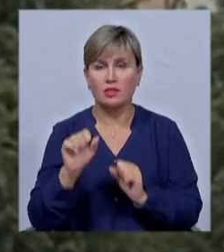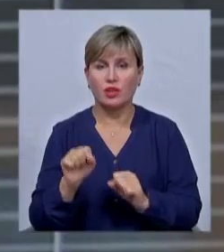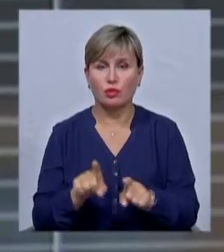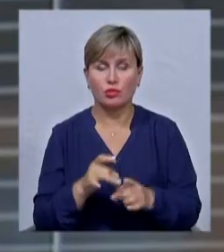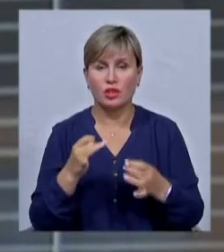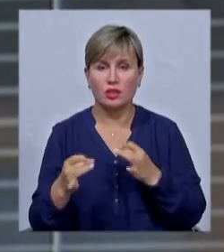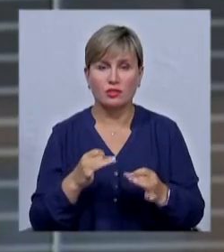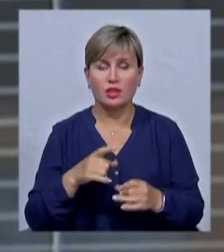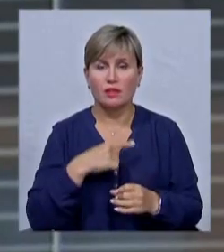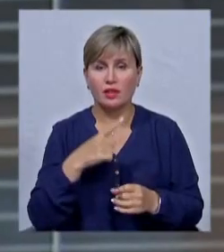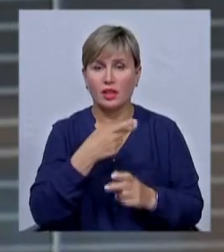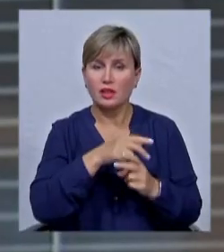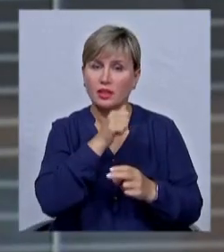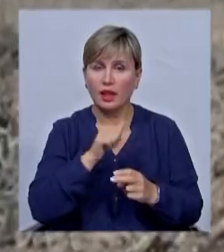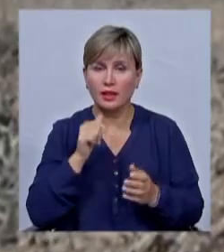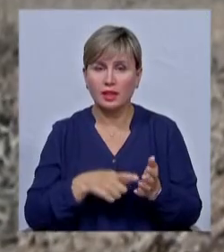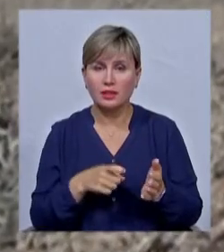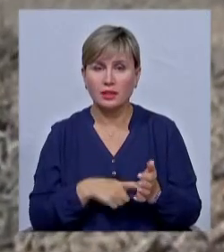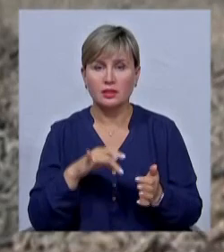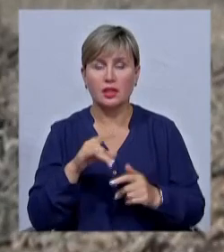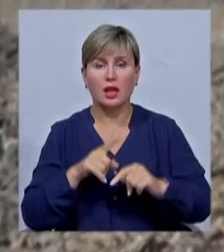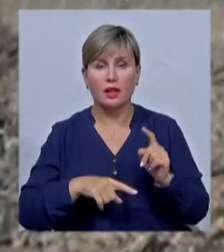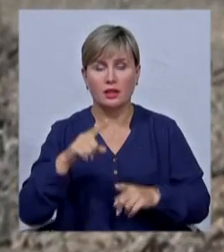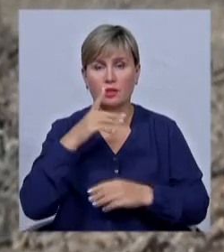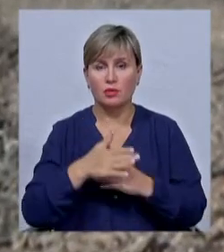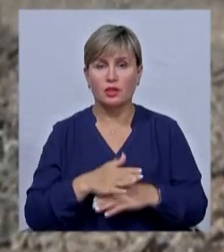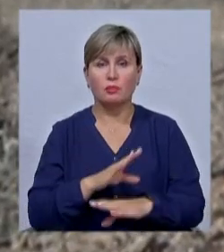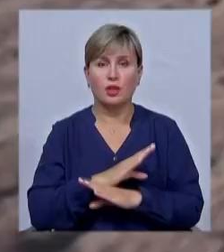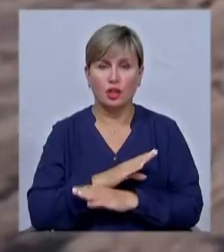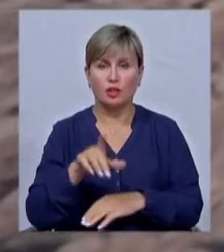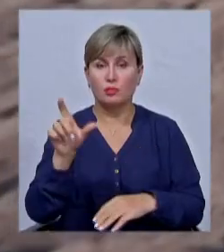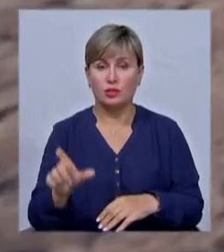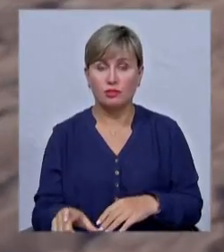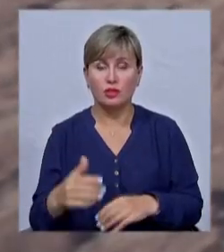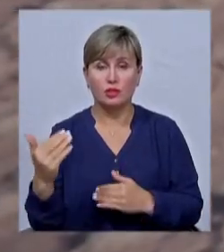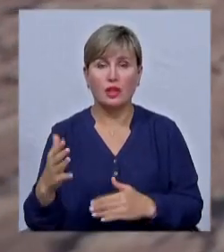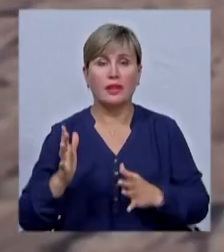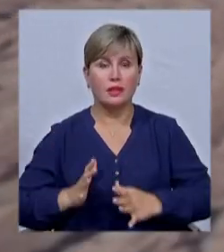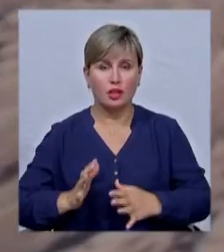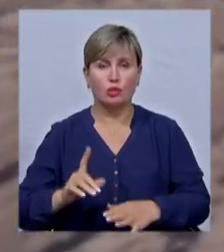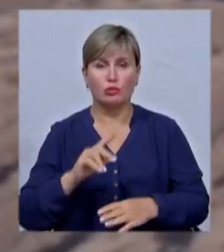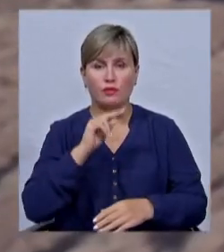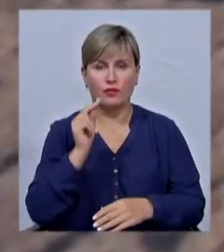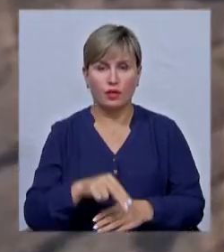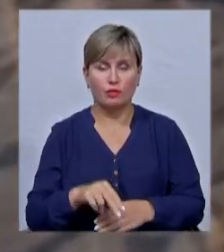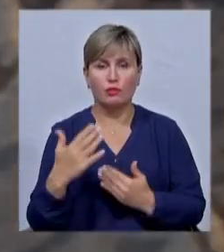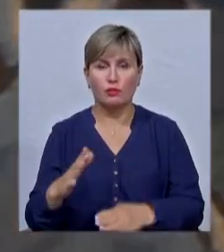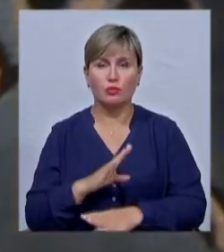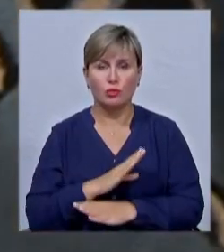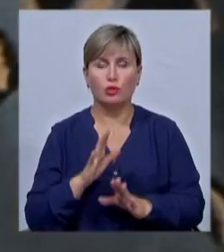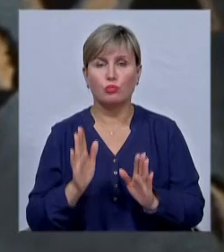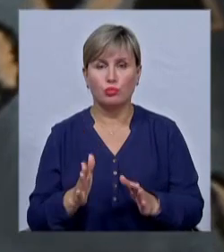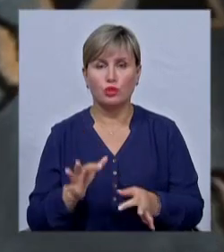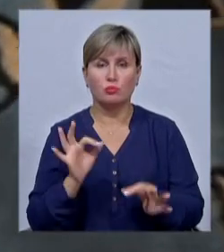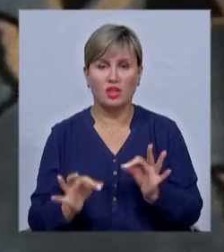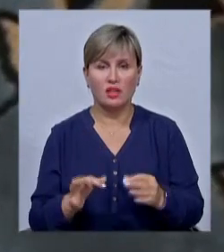ссылаясь на тайну следствия тем временем родные и близкие погибшего сапар голема kashiwa надеются что виновные в его смерти получит